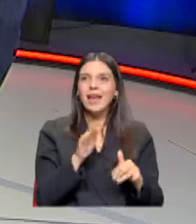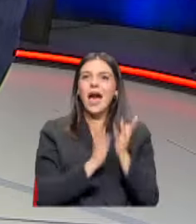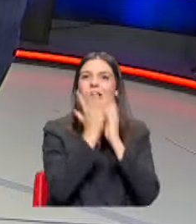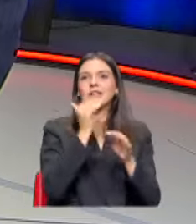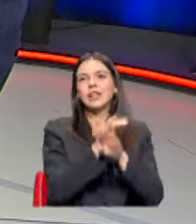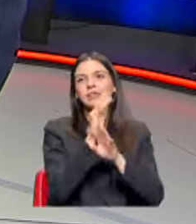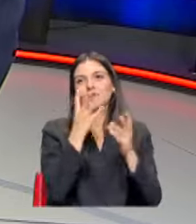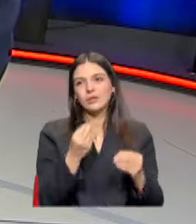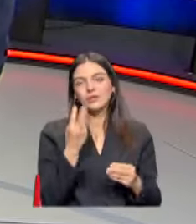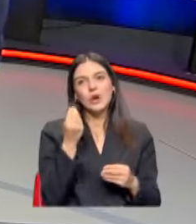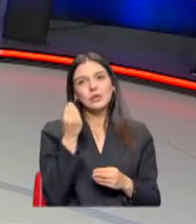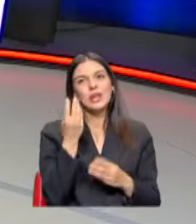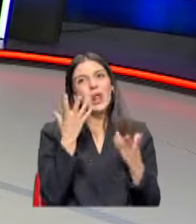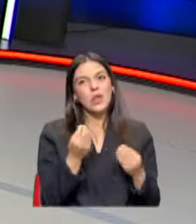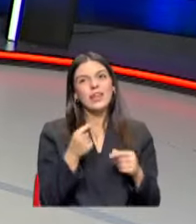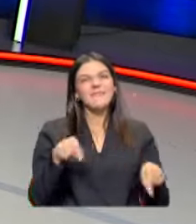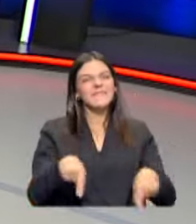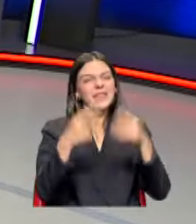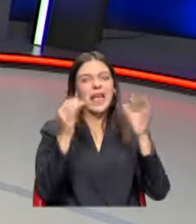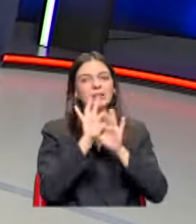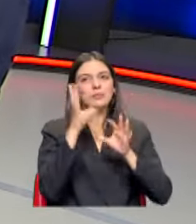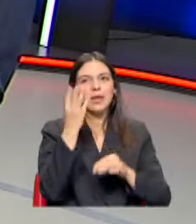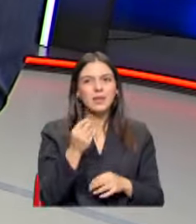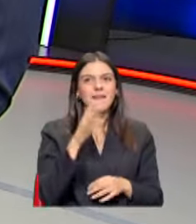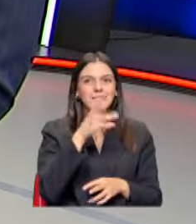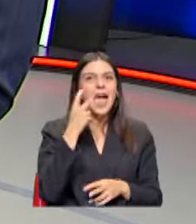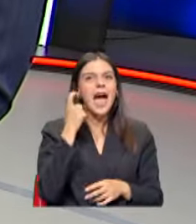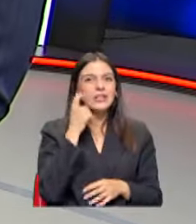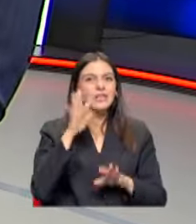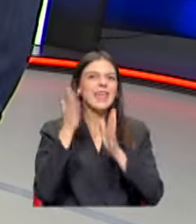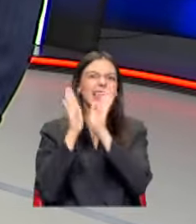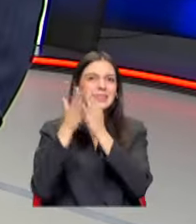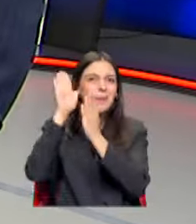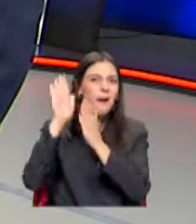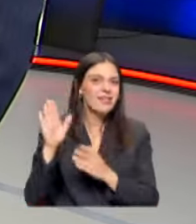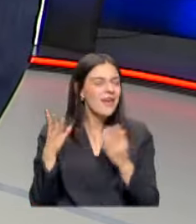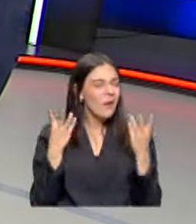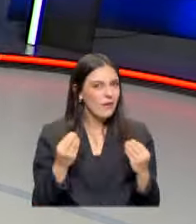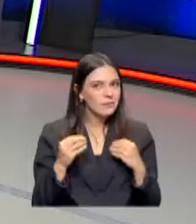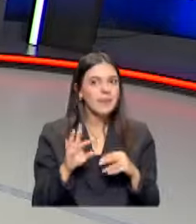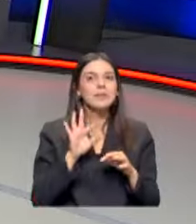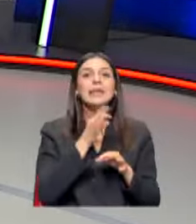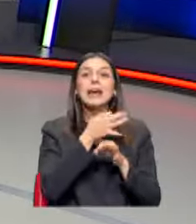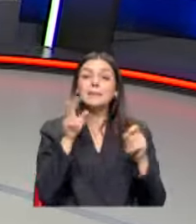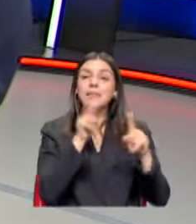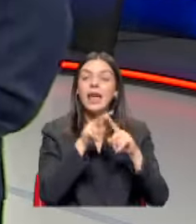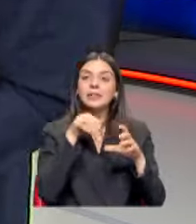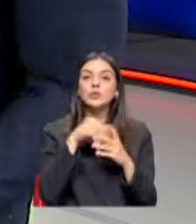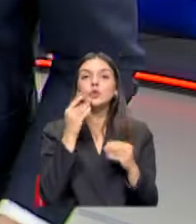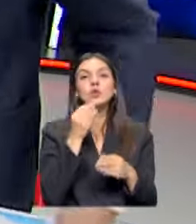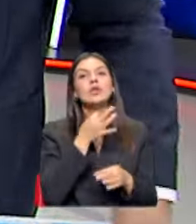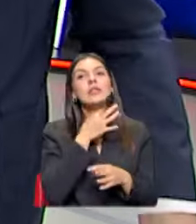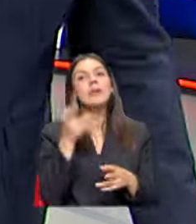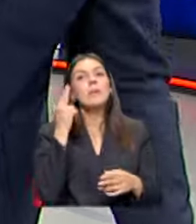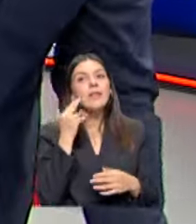Ataşehir'de yaşatıyor olacağız. Çok güzel oldu. Finali Mustafa Kemal Atatürk ve bir kütüphane ile yapıyor olmak. Kıymetli katkınızdan dolayı çok çok teşekkür